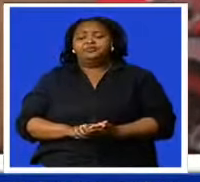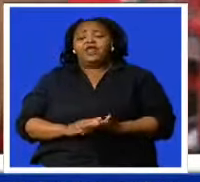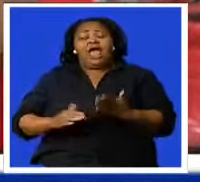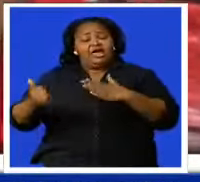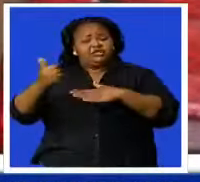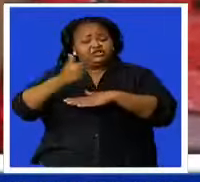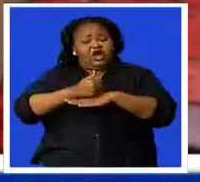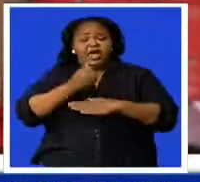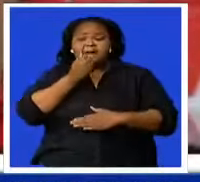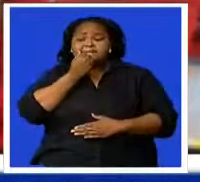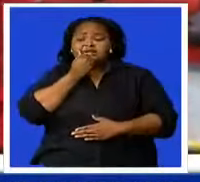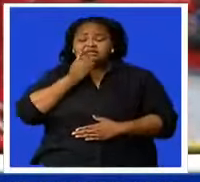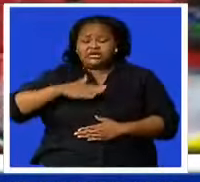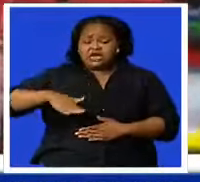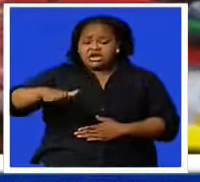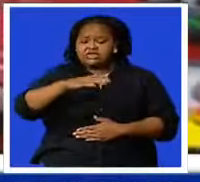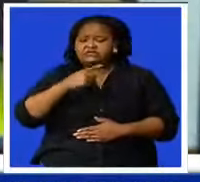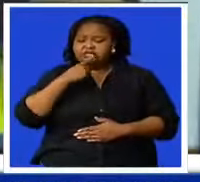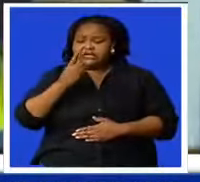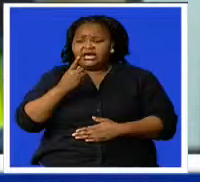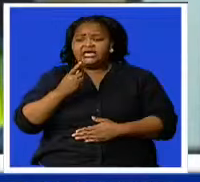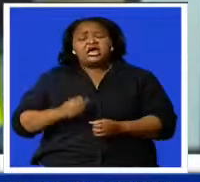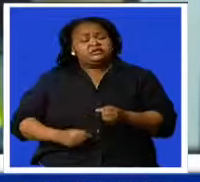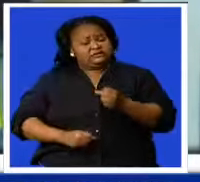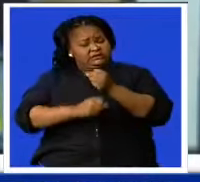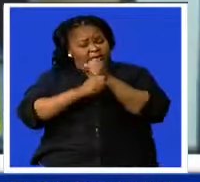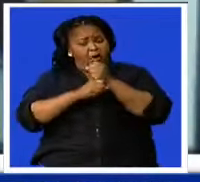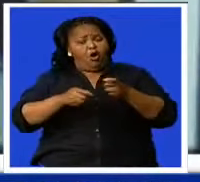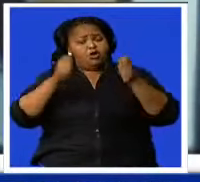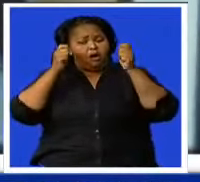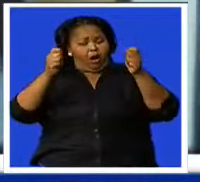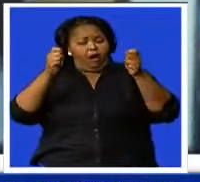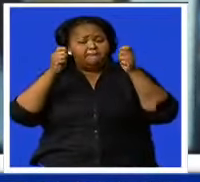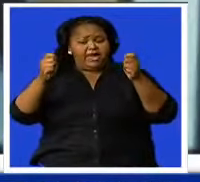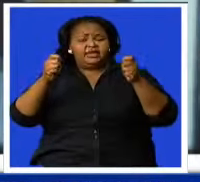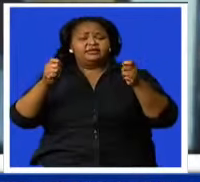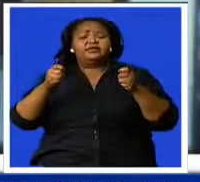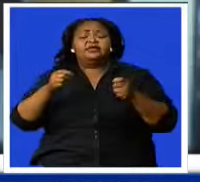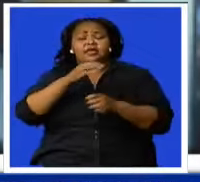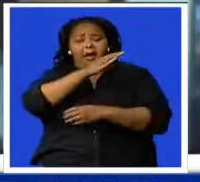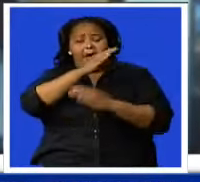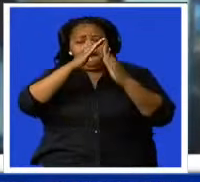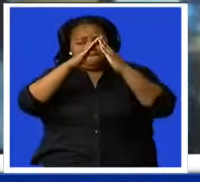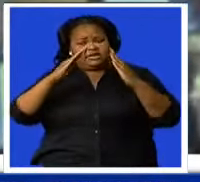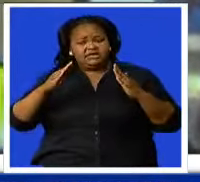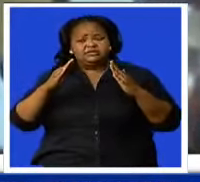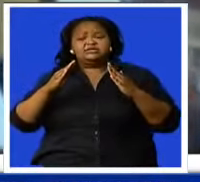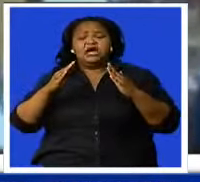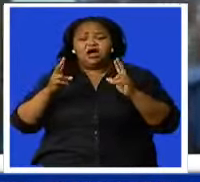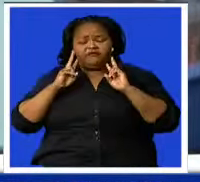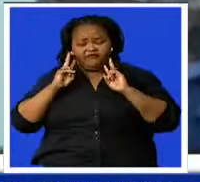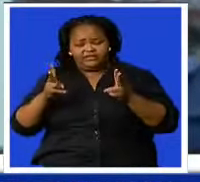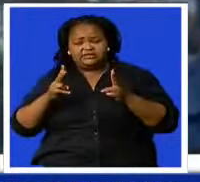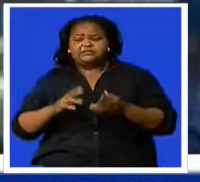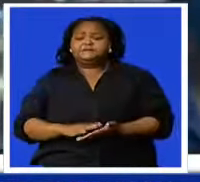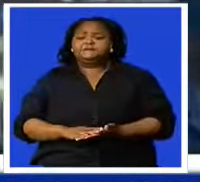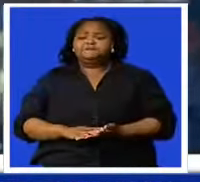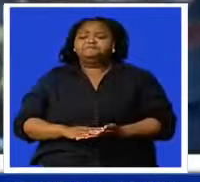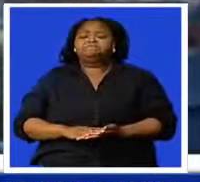de uyawesekela ke lo mkhankaso welitiko. Angisho ukuthi lo mkhankaso ngiyawusekela ngenhliziyo yami yonke.